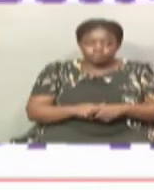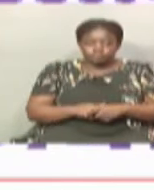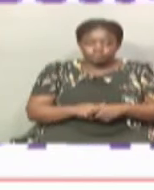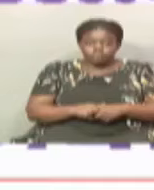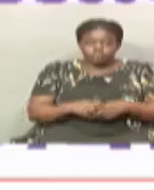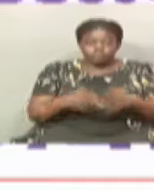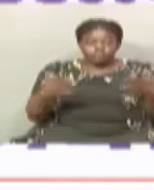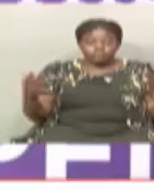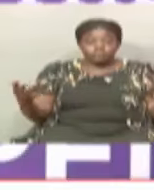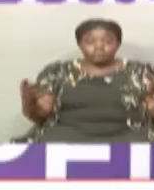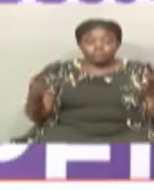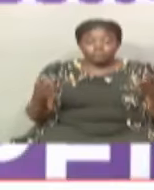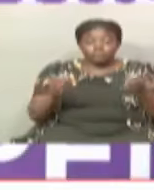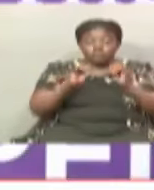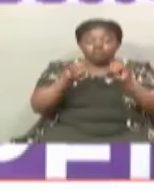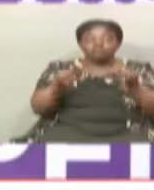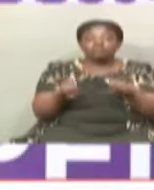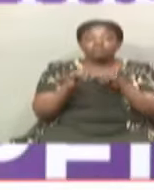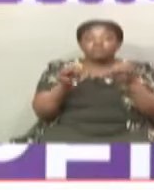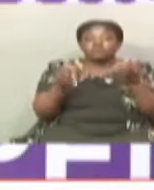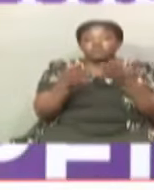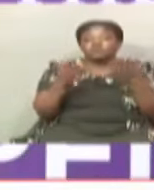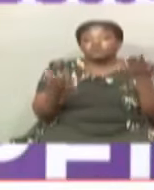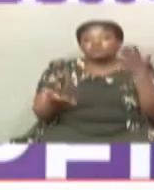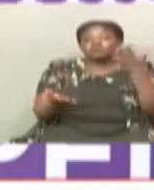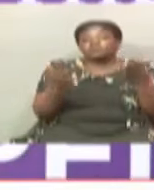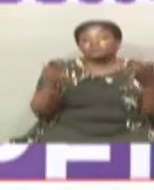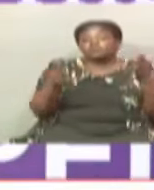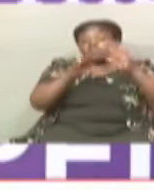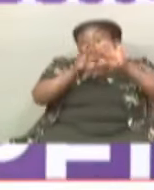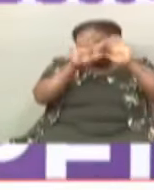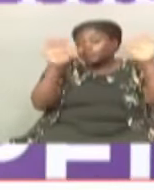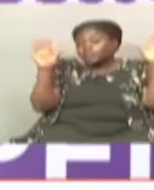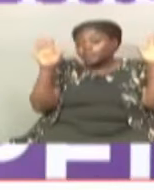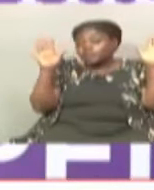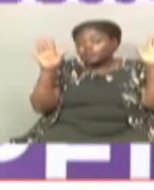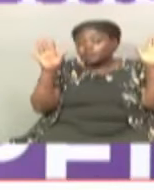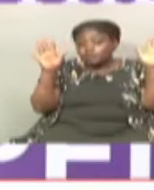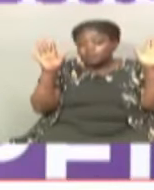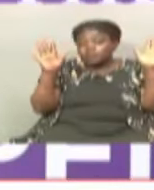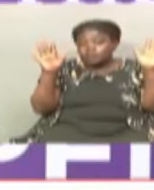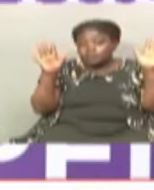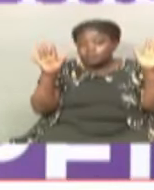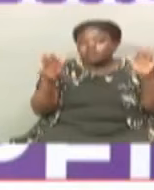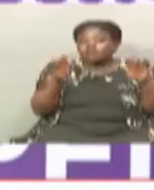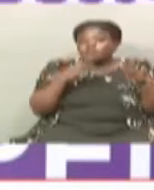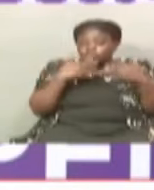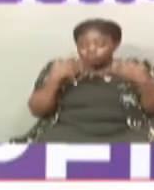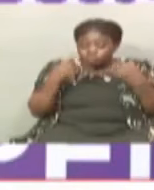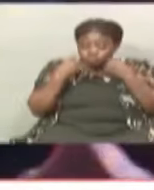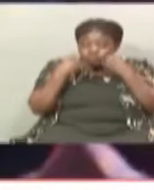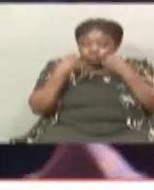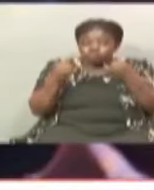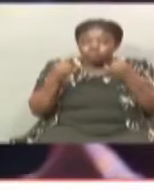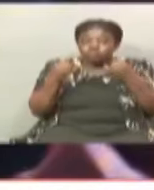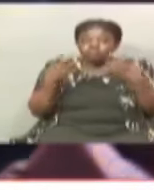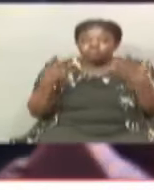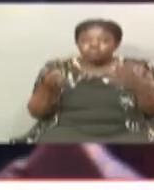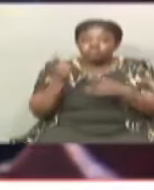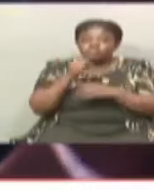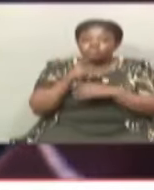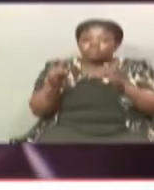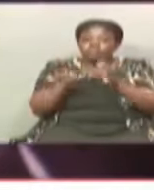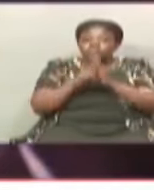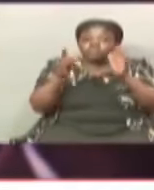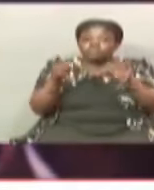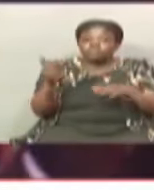They'll be subjected to trial, and let me be again very clear. Let me say this to the state. Alabudde bannamateeka